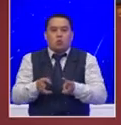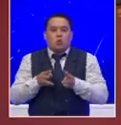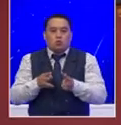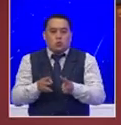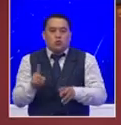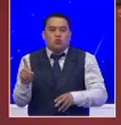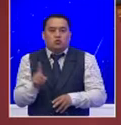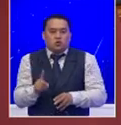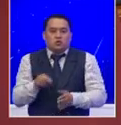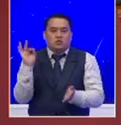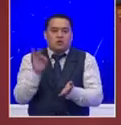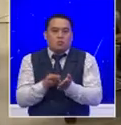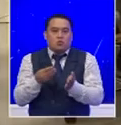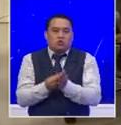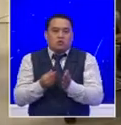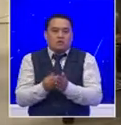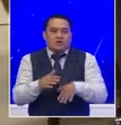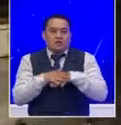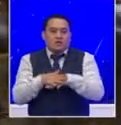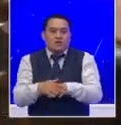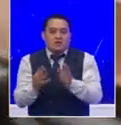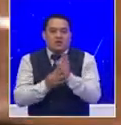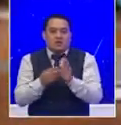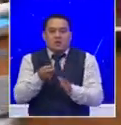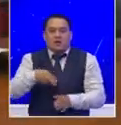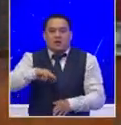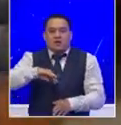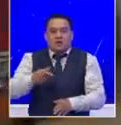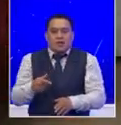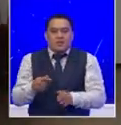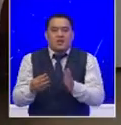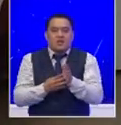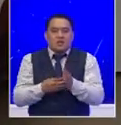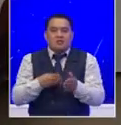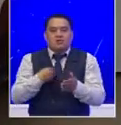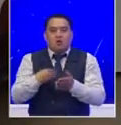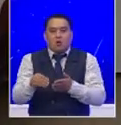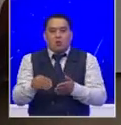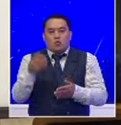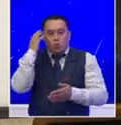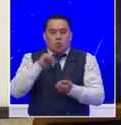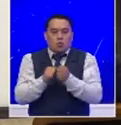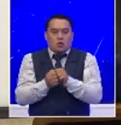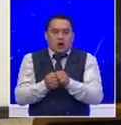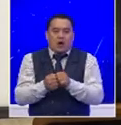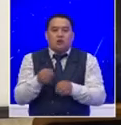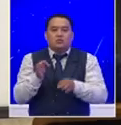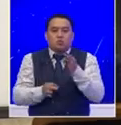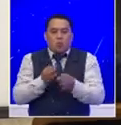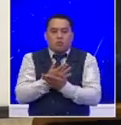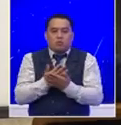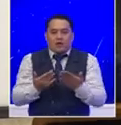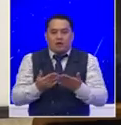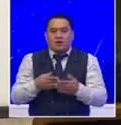отопительному сезону. Для этих целей из бюджета выделено 9,5 миллиардов тенге, из которых 9 на закуп угля, мазута и